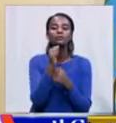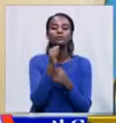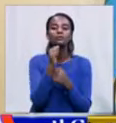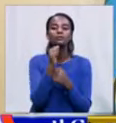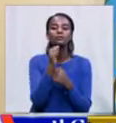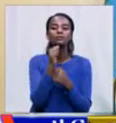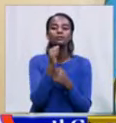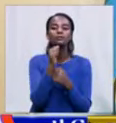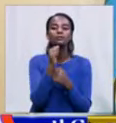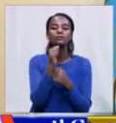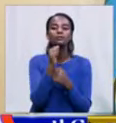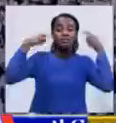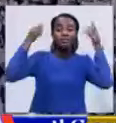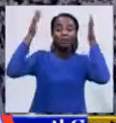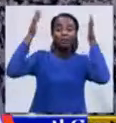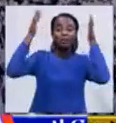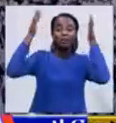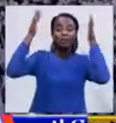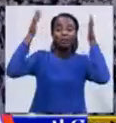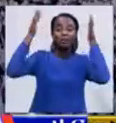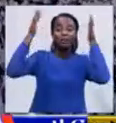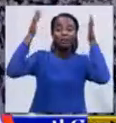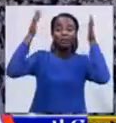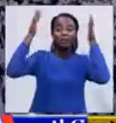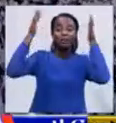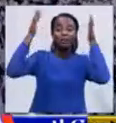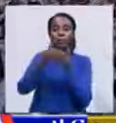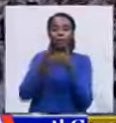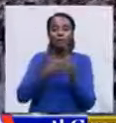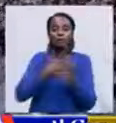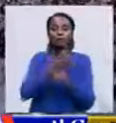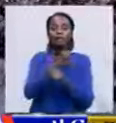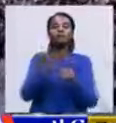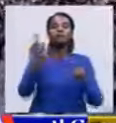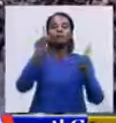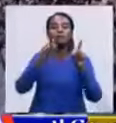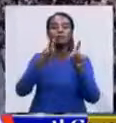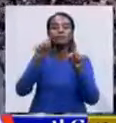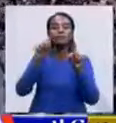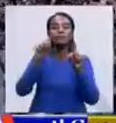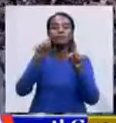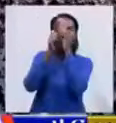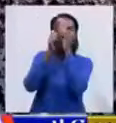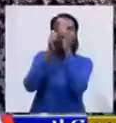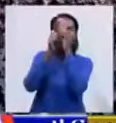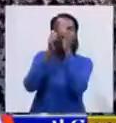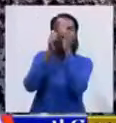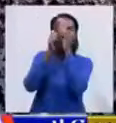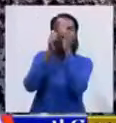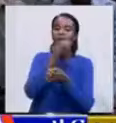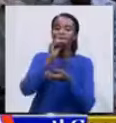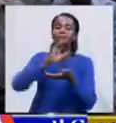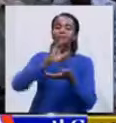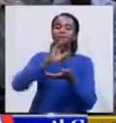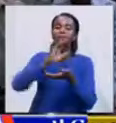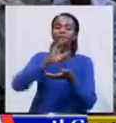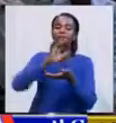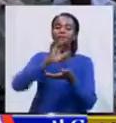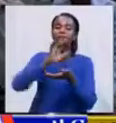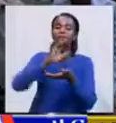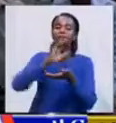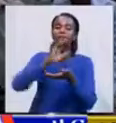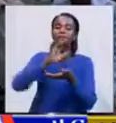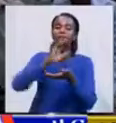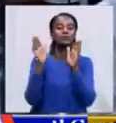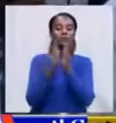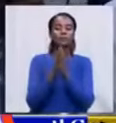ወይንም የኃጢያተኝነት ጉዳይ አይደለም። ሁላችንም እንደ ህዝብ ወደ አምላክ አጥፍተናልና ይቅር ብለን ከተማጸን